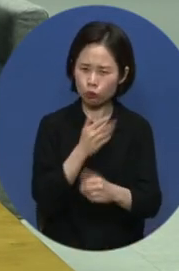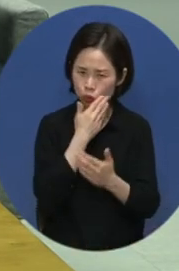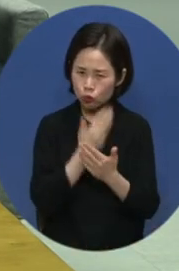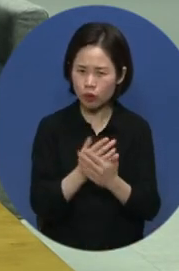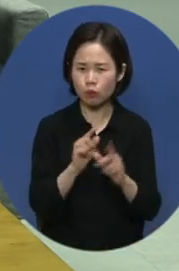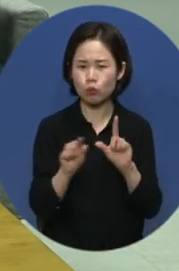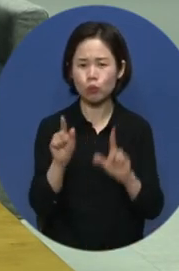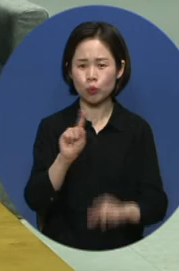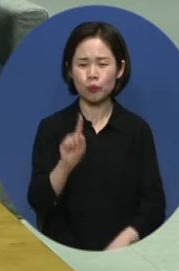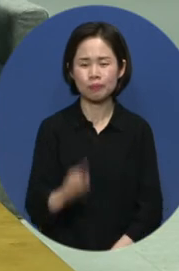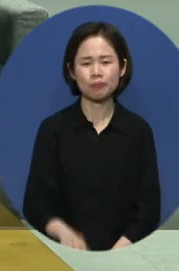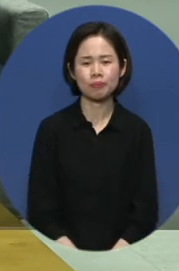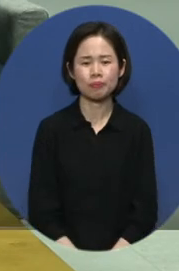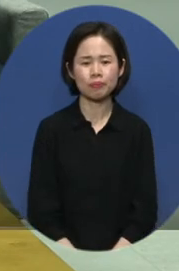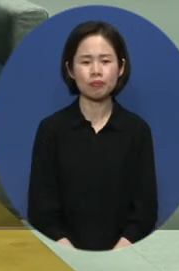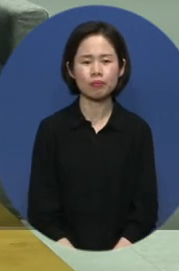있을까요?